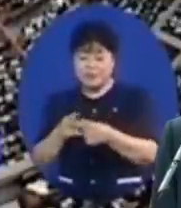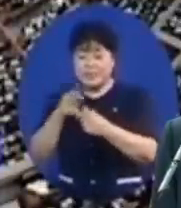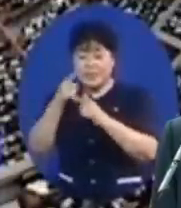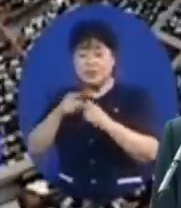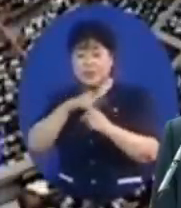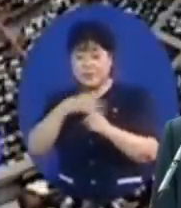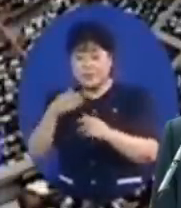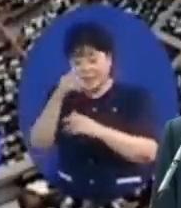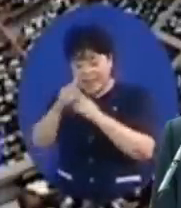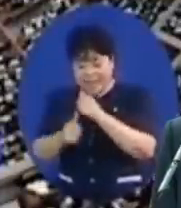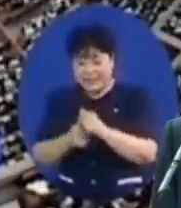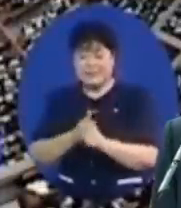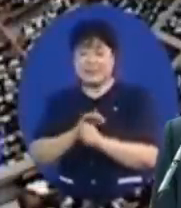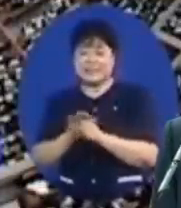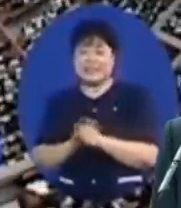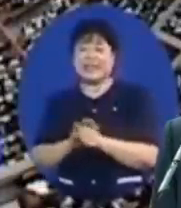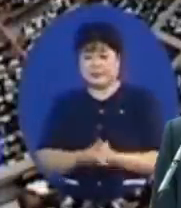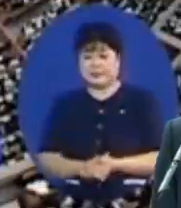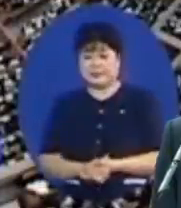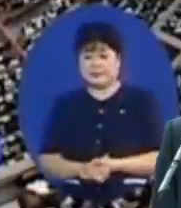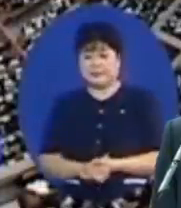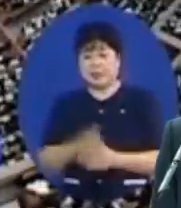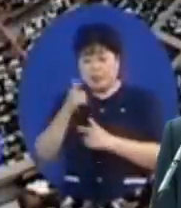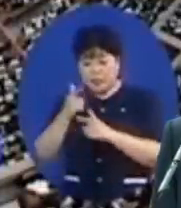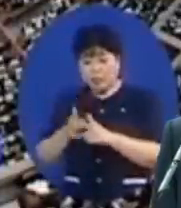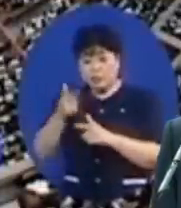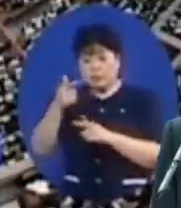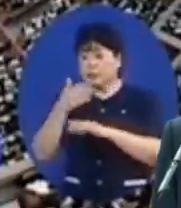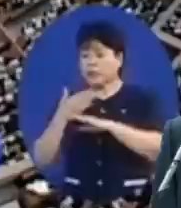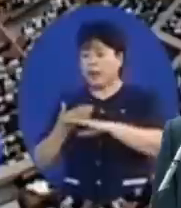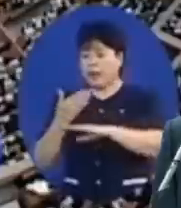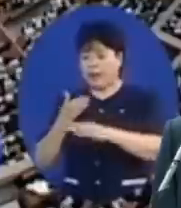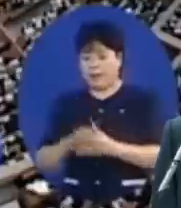보혈은 하나님의 사랑의 증거인 것입니다. 예수님은